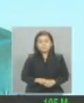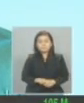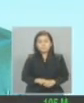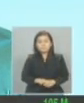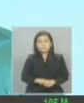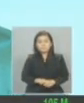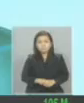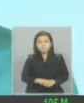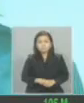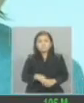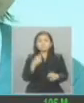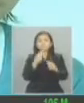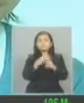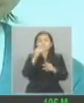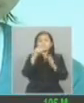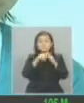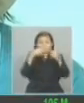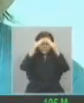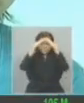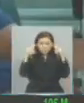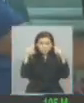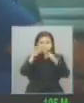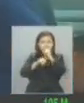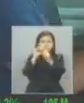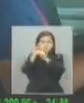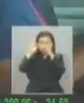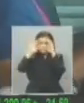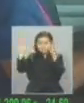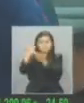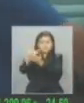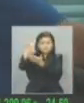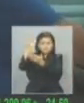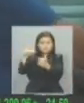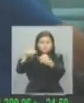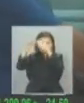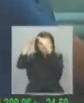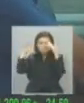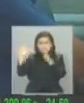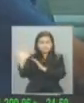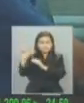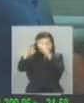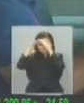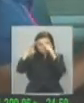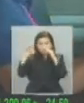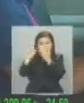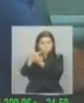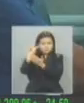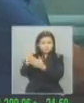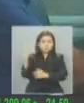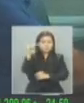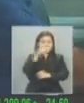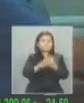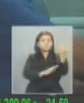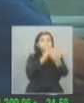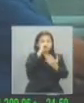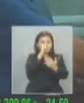ดุสิตเฉลิมแสนใช้ชีวิตอยู่เวียดนามมาถึง8ปีเต็มนะคะได้ลาออกจากการคุมทีมฮองอันยาไลในวีลีกของเวียดนามหลังจากที่